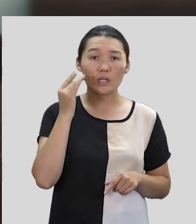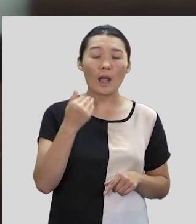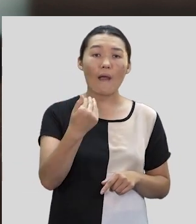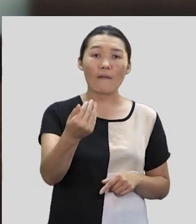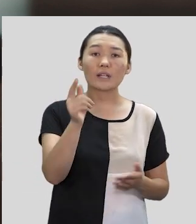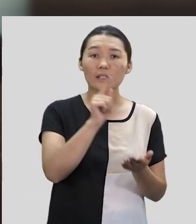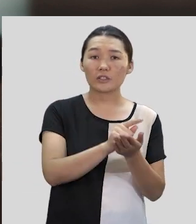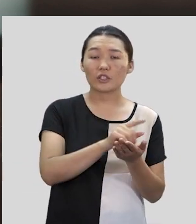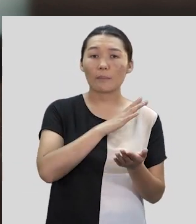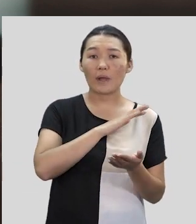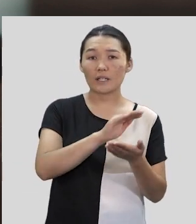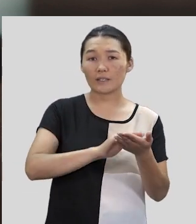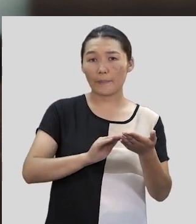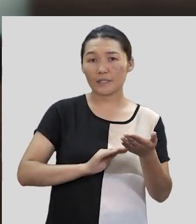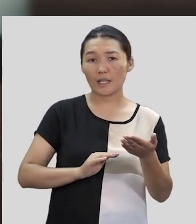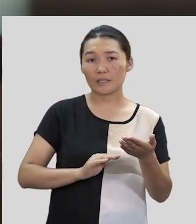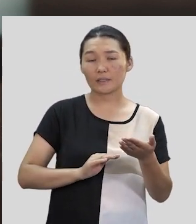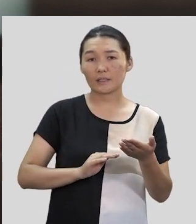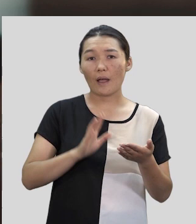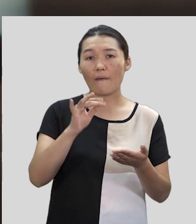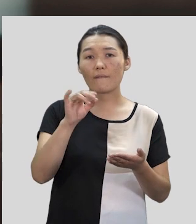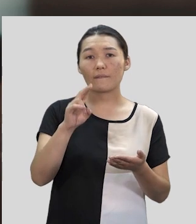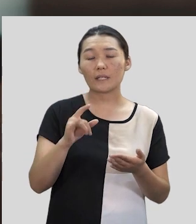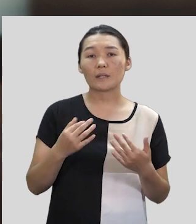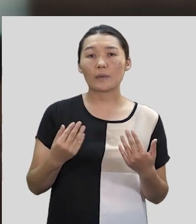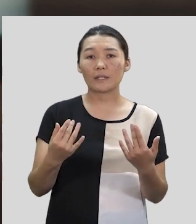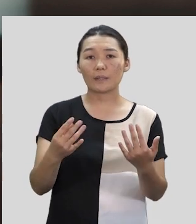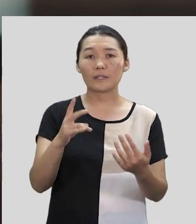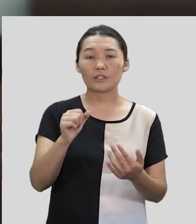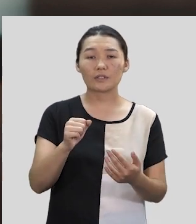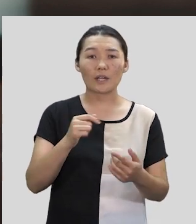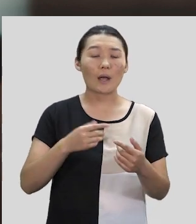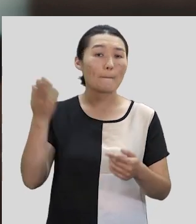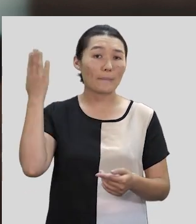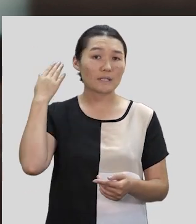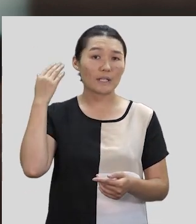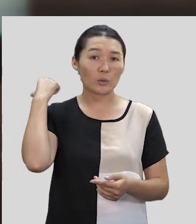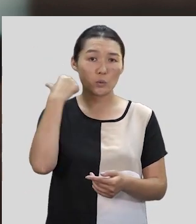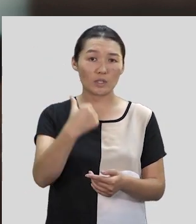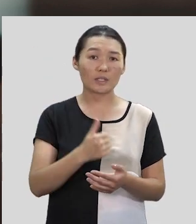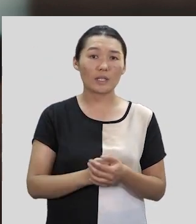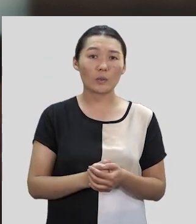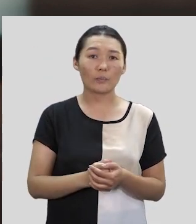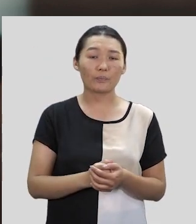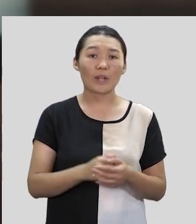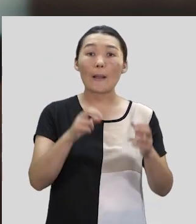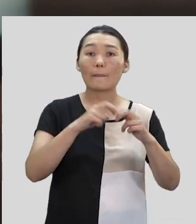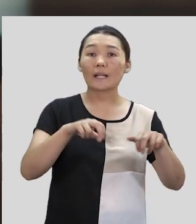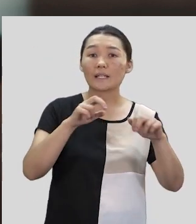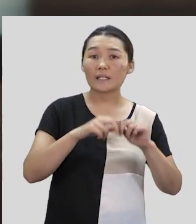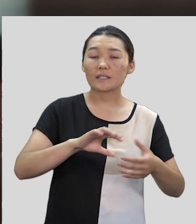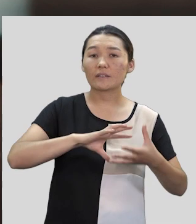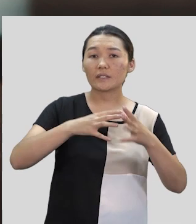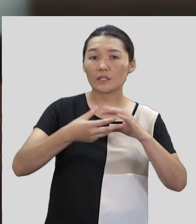были записать виды потребностей за последнюю неделю проанализируйте результаты